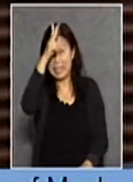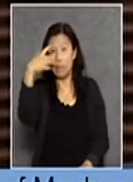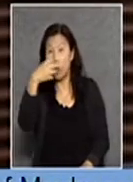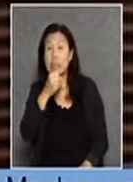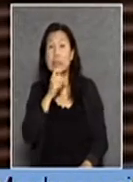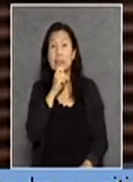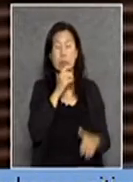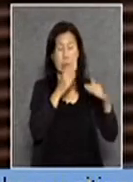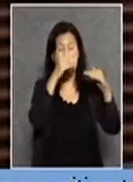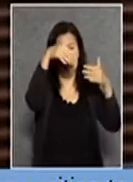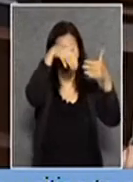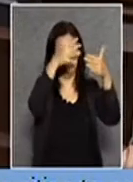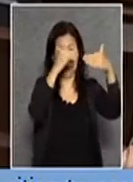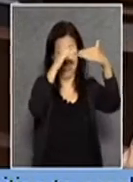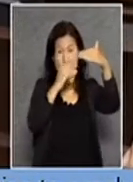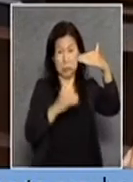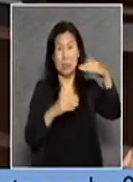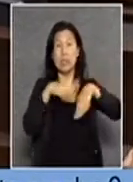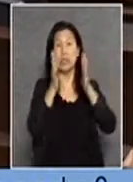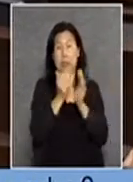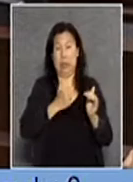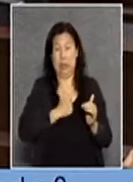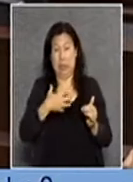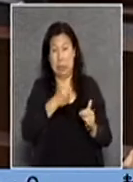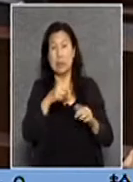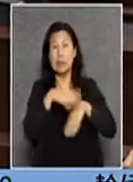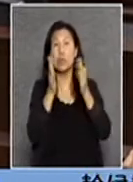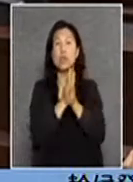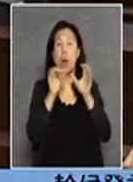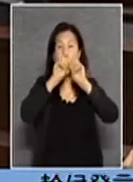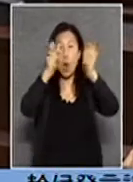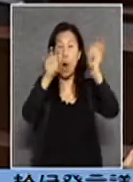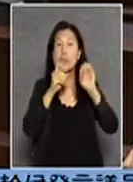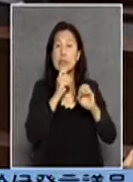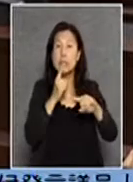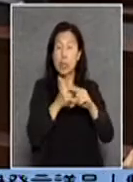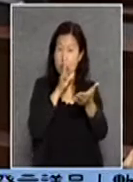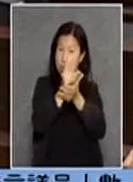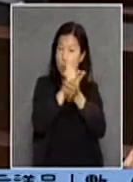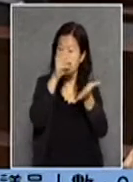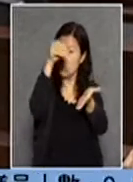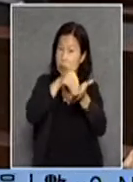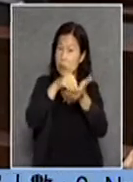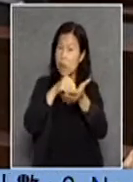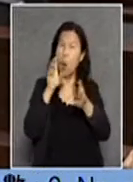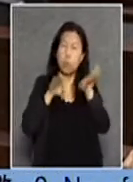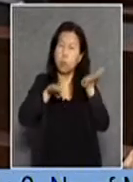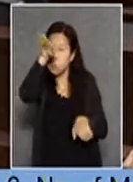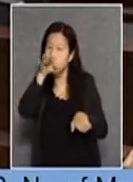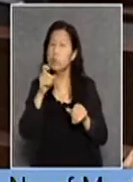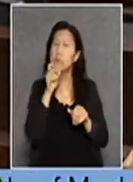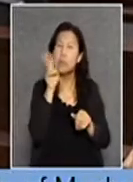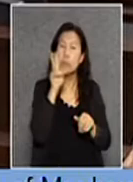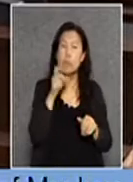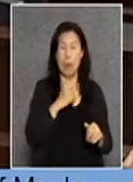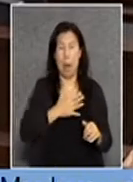好，喺判斷幾時應該盡快公布信息嘅時候，嗰、那個所謂專業嘅判斷係失準咧？咁呢一方面，我係擔心個